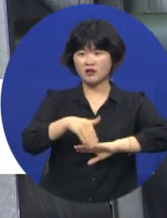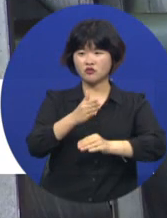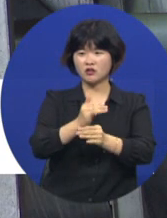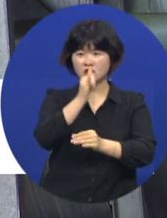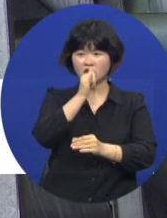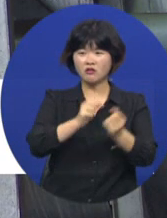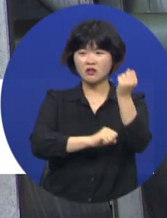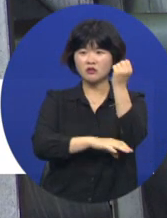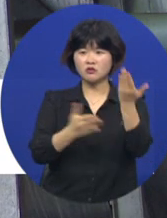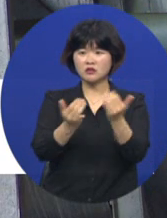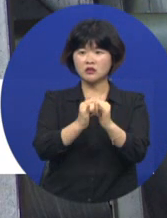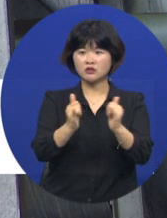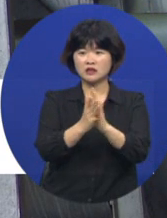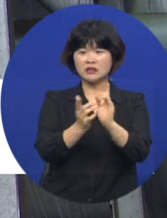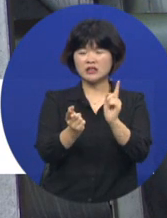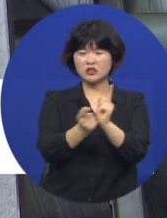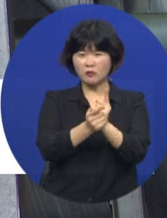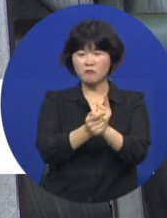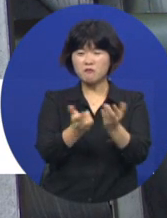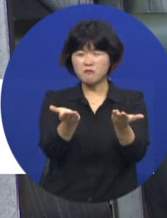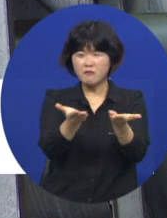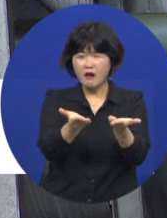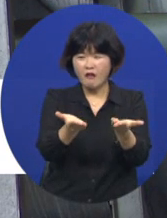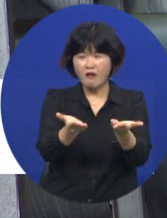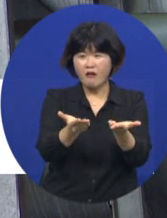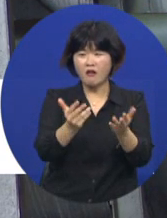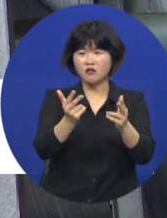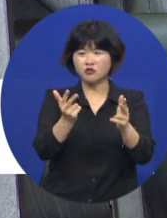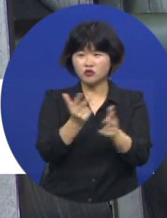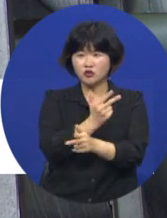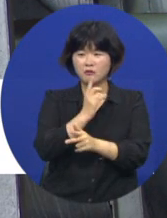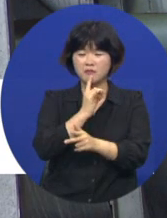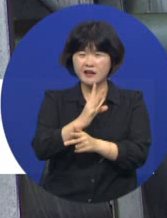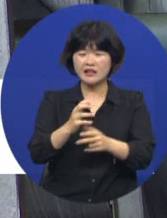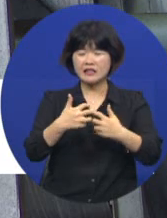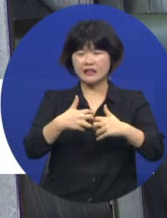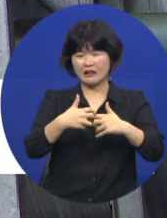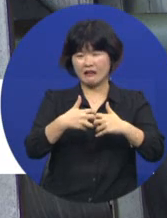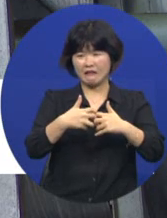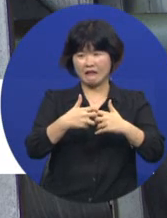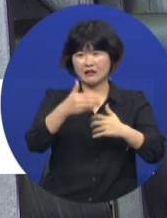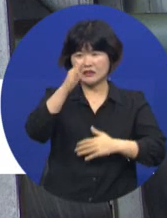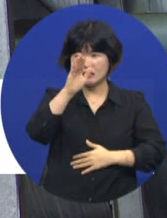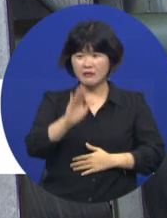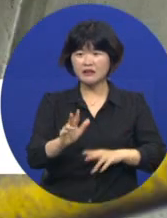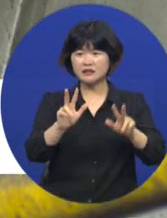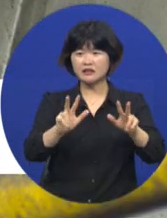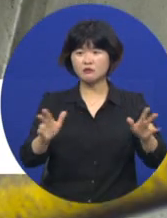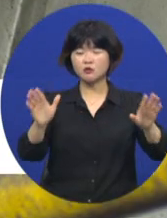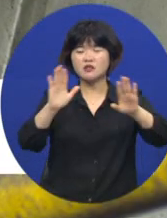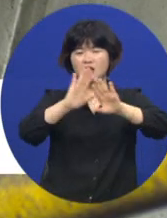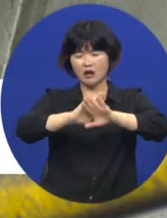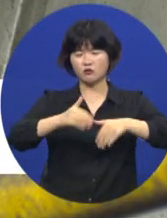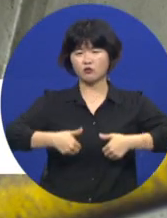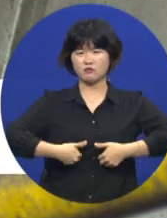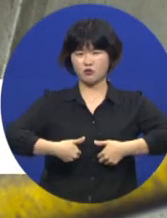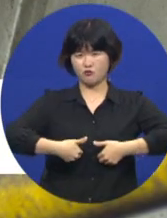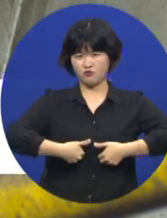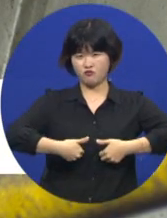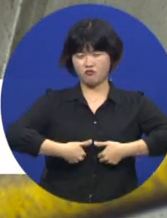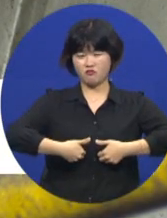계획입니다. 기존에는 저희 그 직원이 직접 가동하면서 주간에만 돌렸던